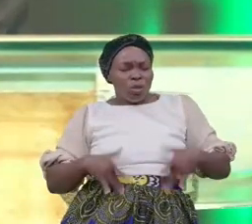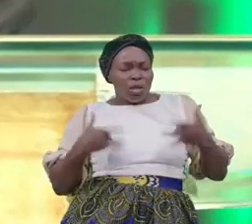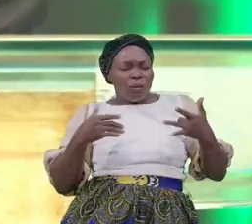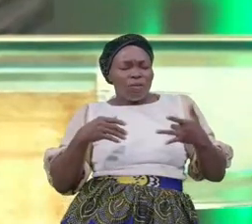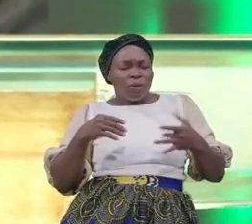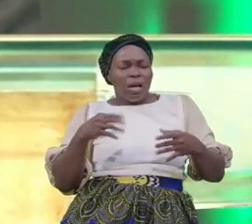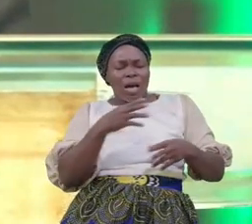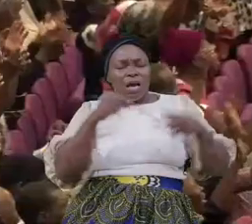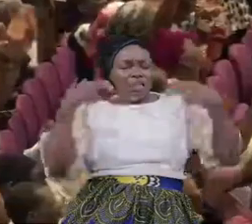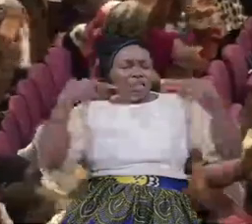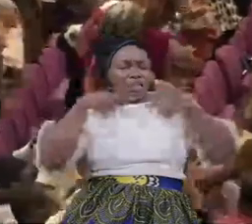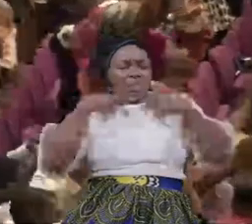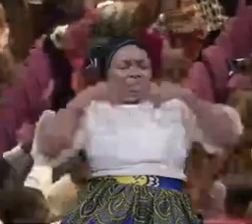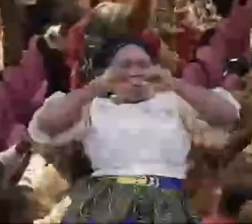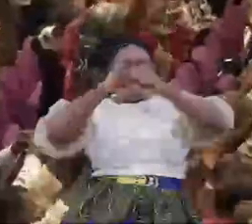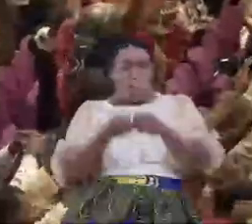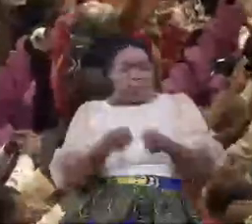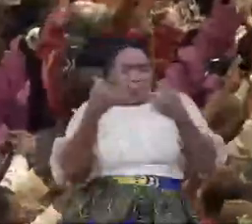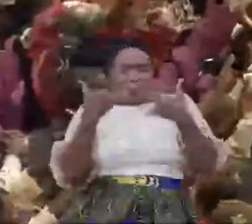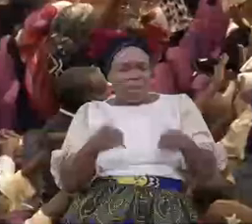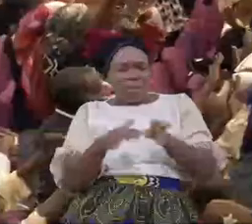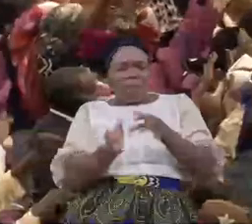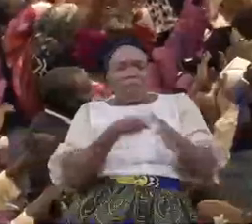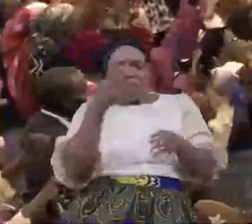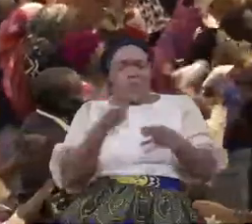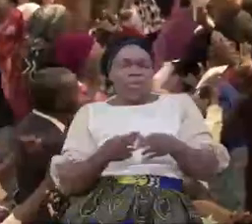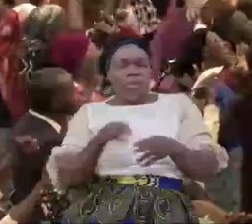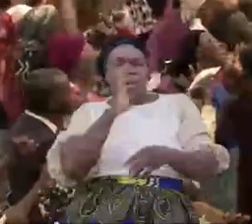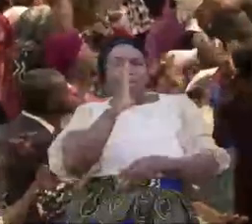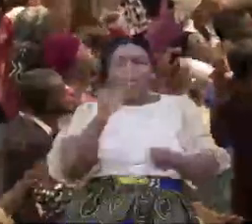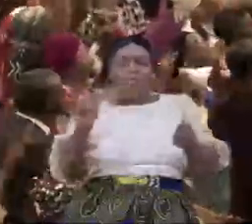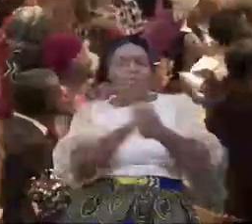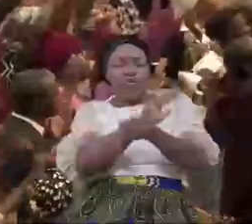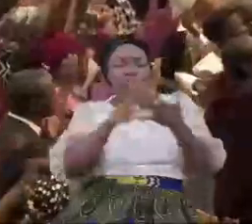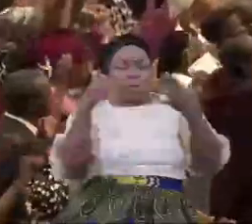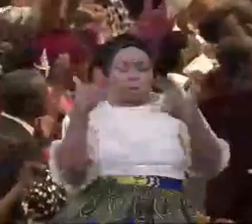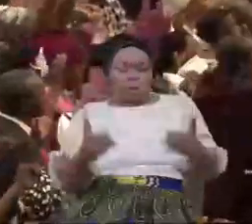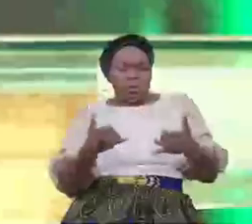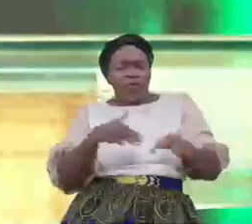vie, soyez brisés maintenant. Soyez détruits maintenant.